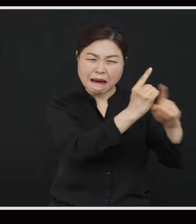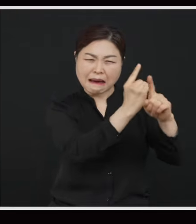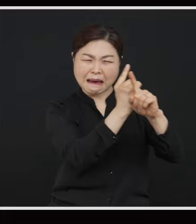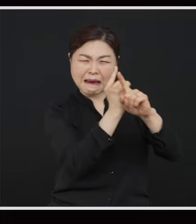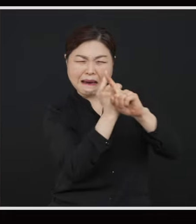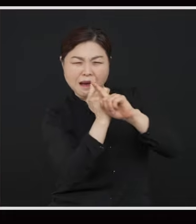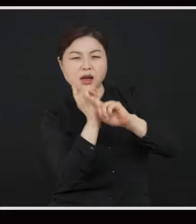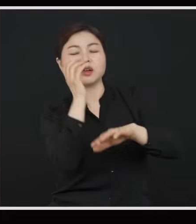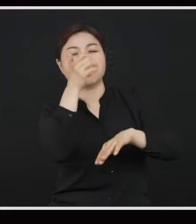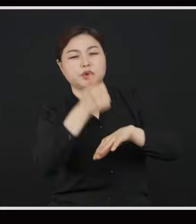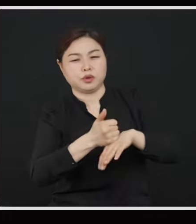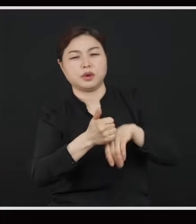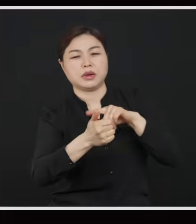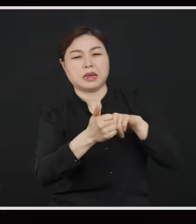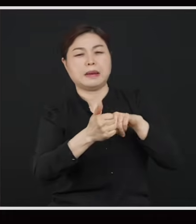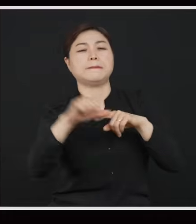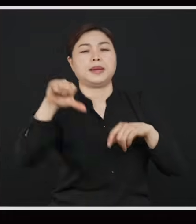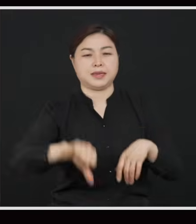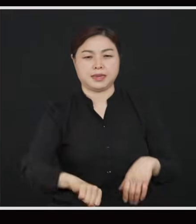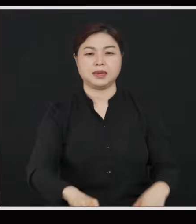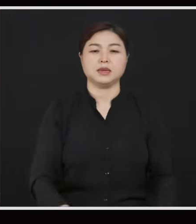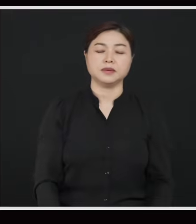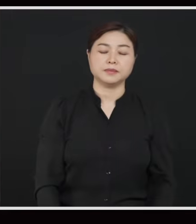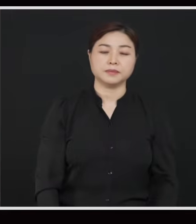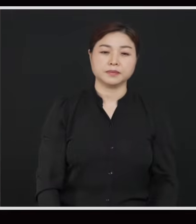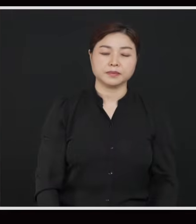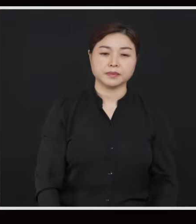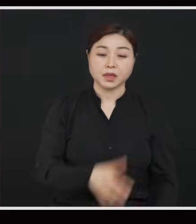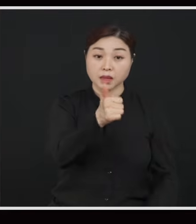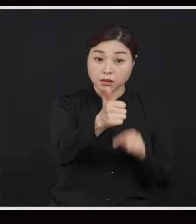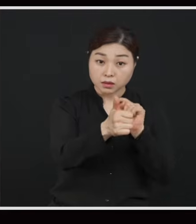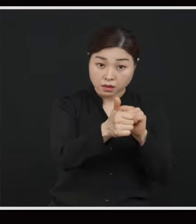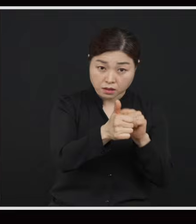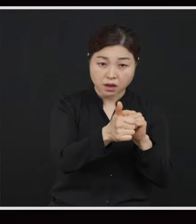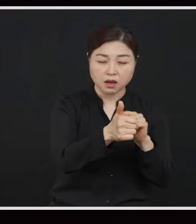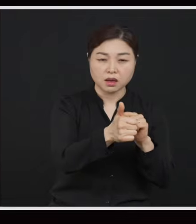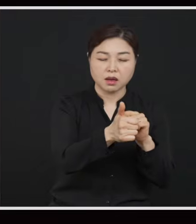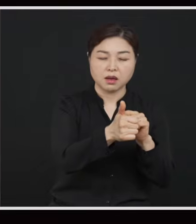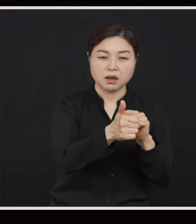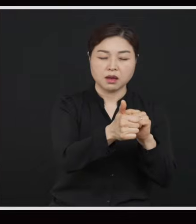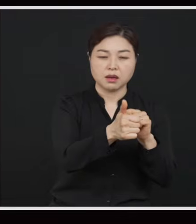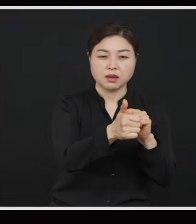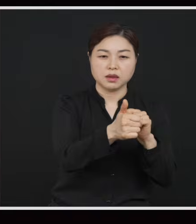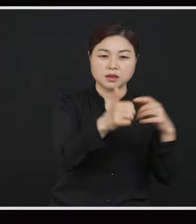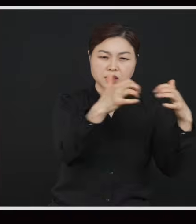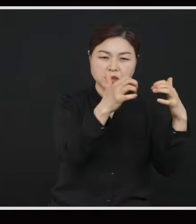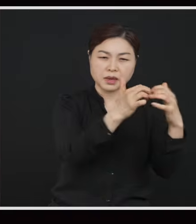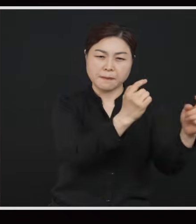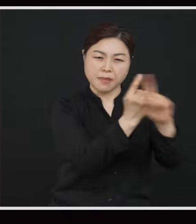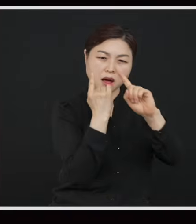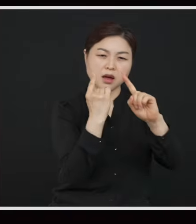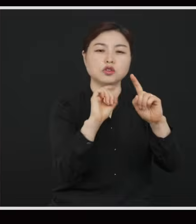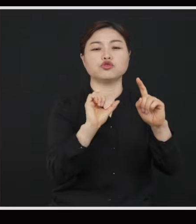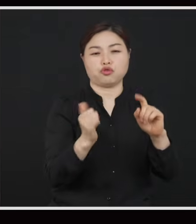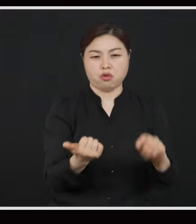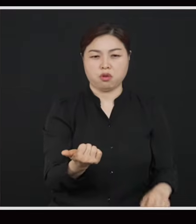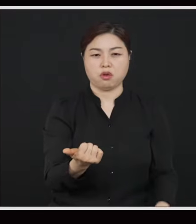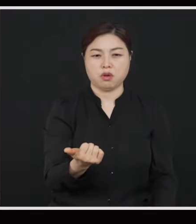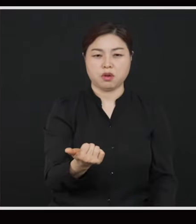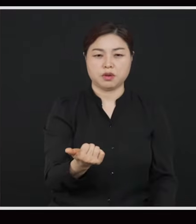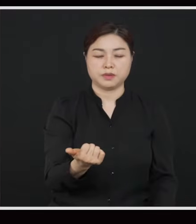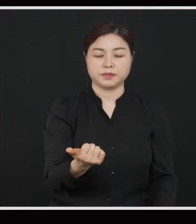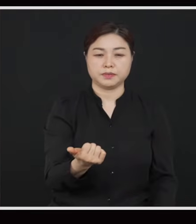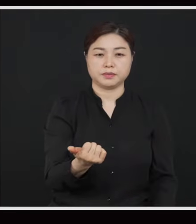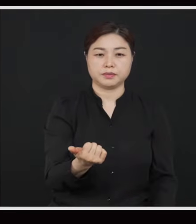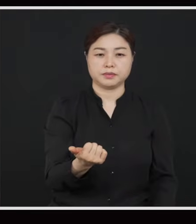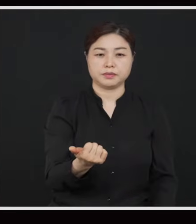나중에 안 좋게 끝났죠. 그렇죠? 그리고 이 사람은 그 사이에 죽고.